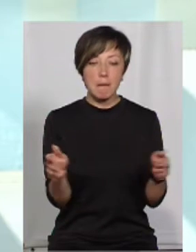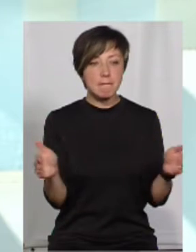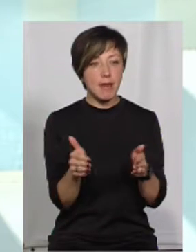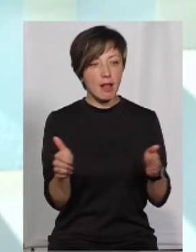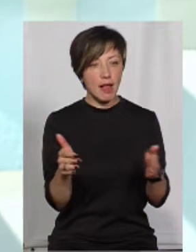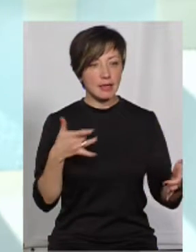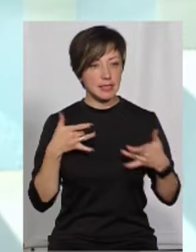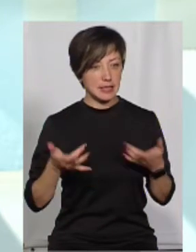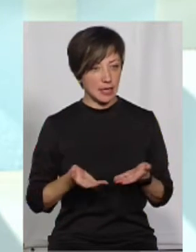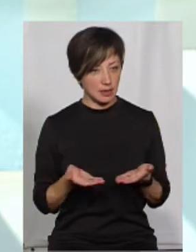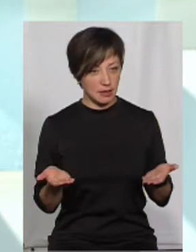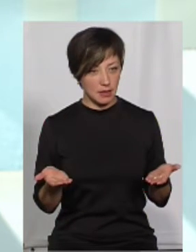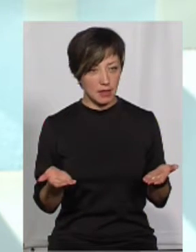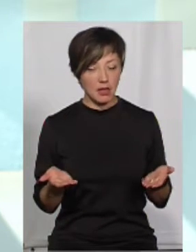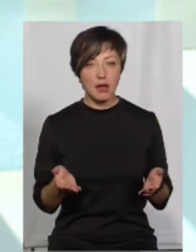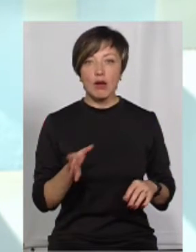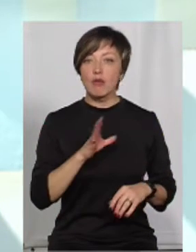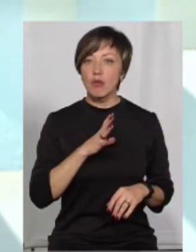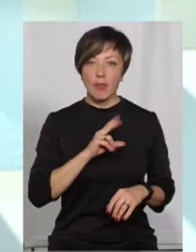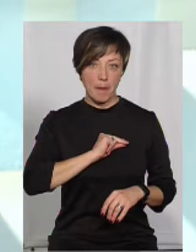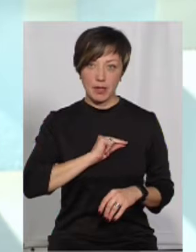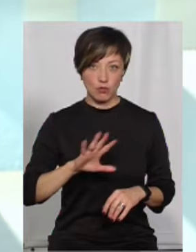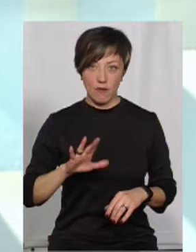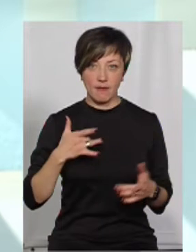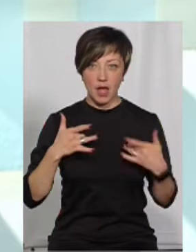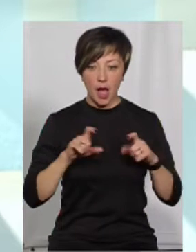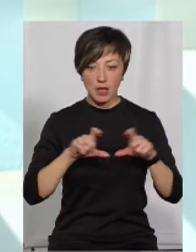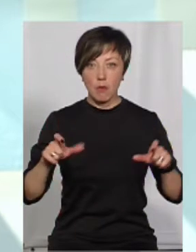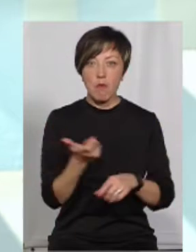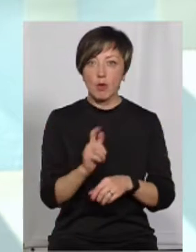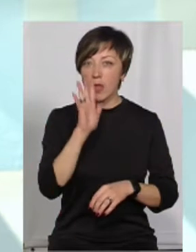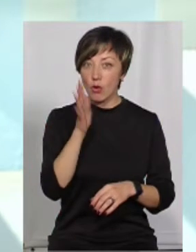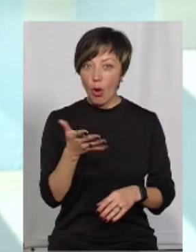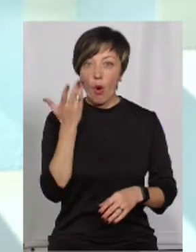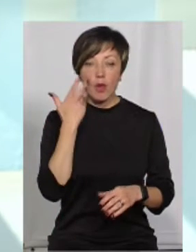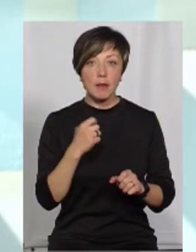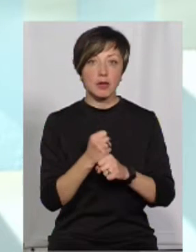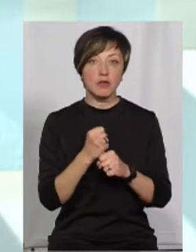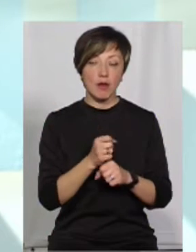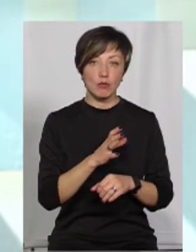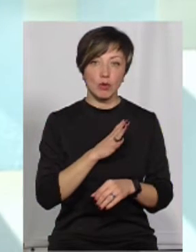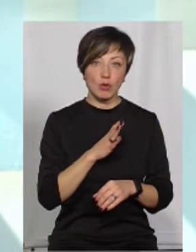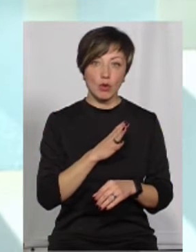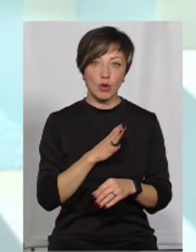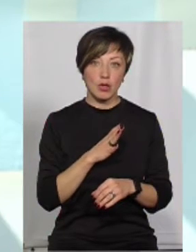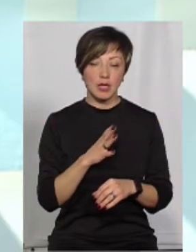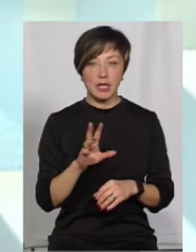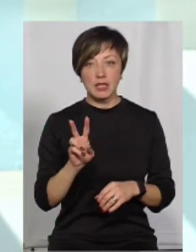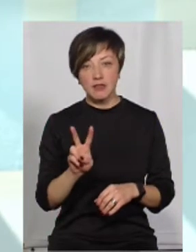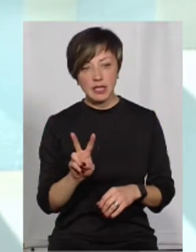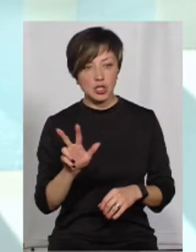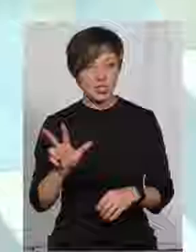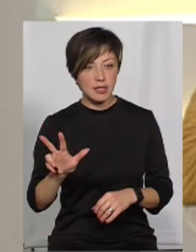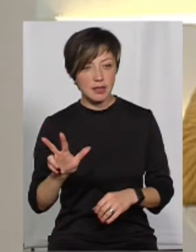сцена, яка була, не працювала в театрі понад 5 років. А коли вона працювала, там було всього